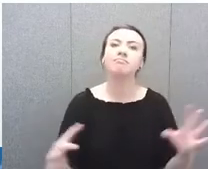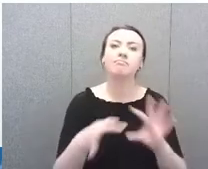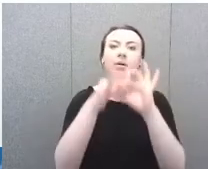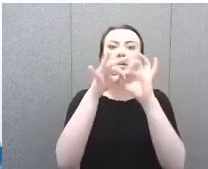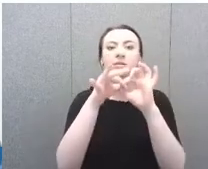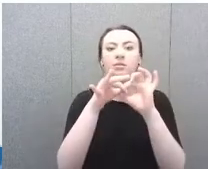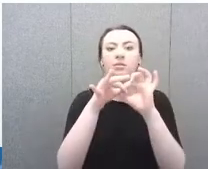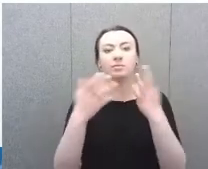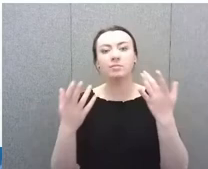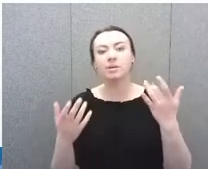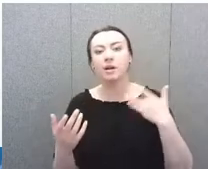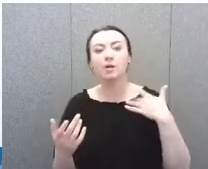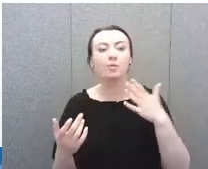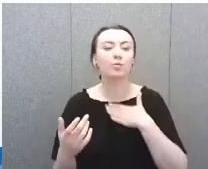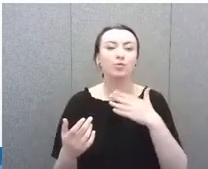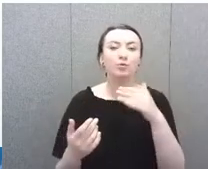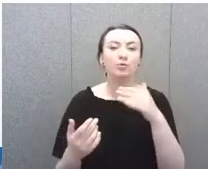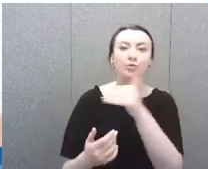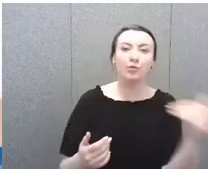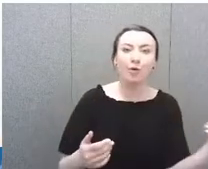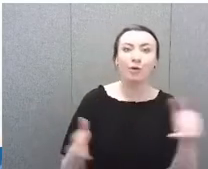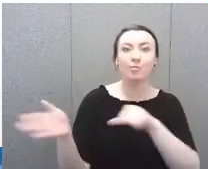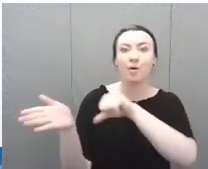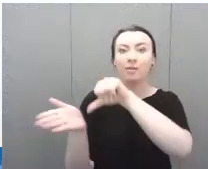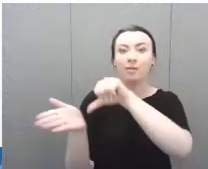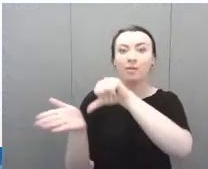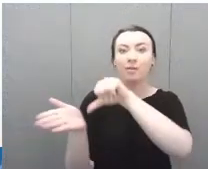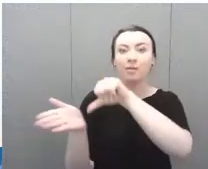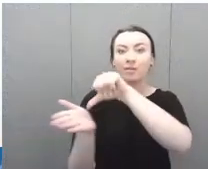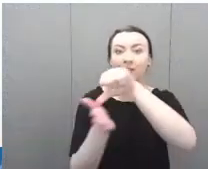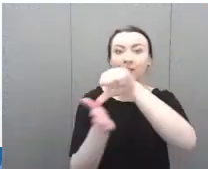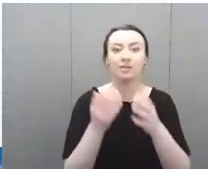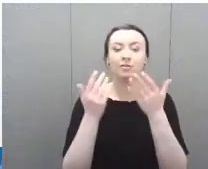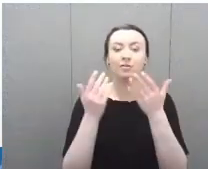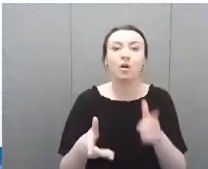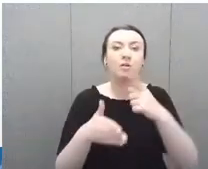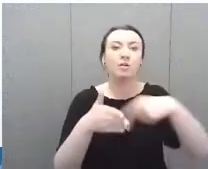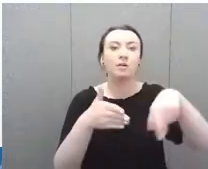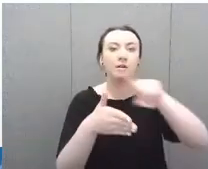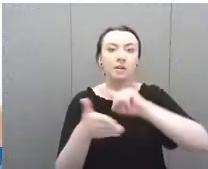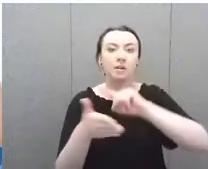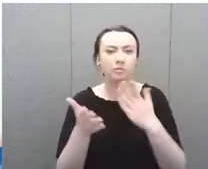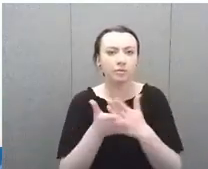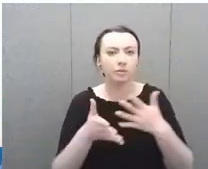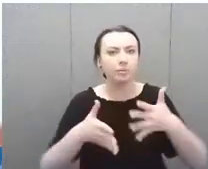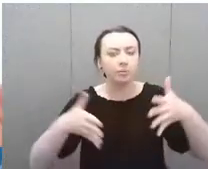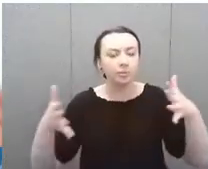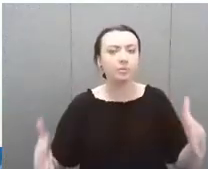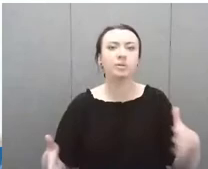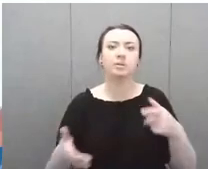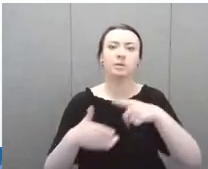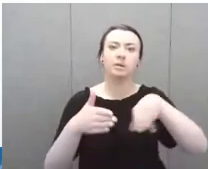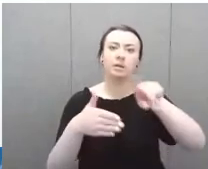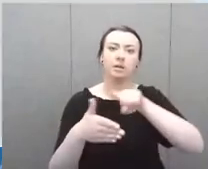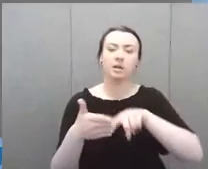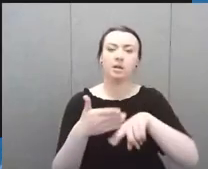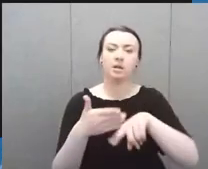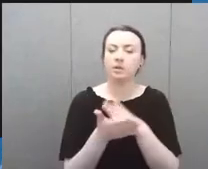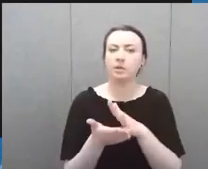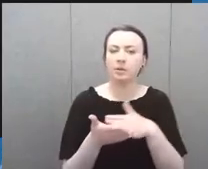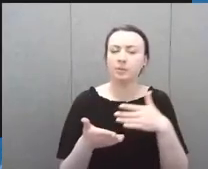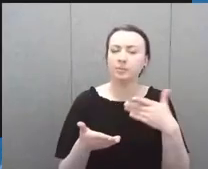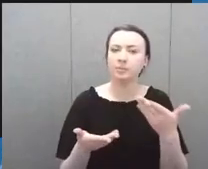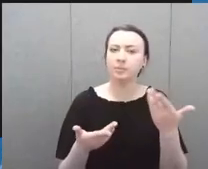можем услышать также и участников форума, потому что вопрос на самом деле огромной важности,